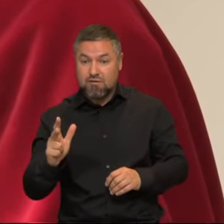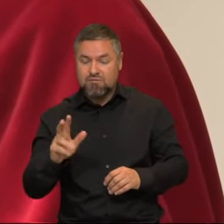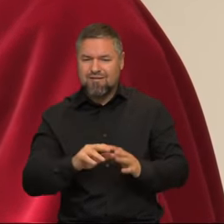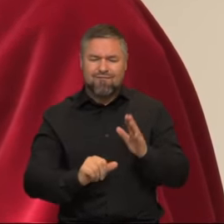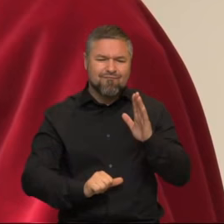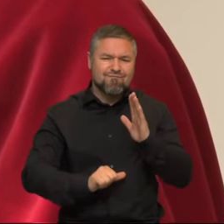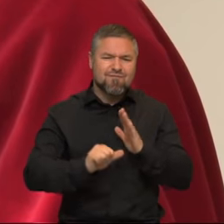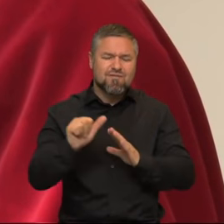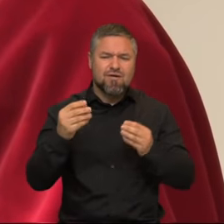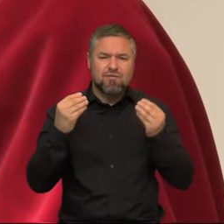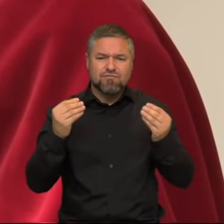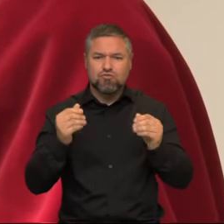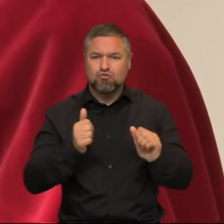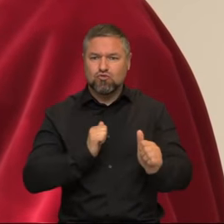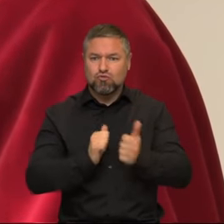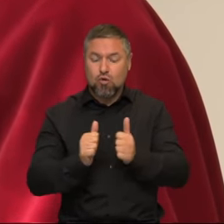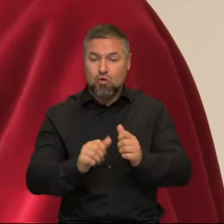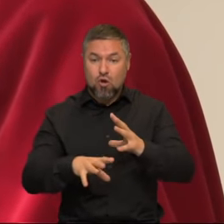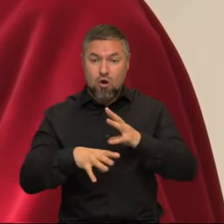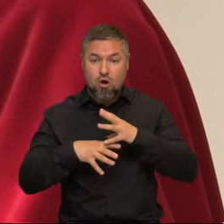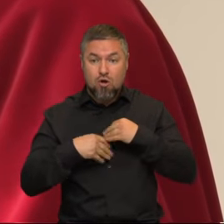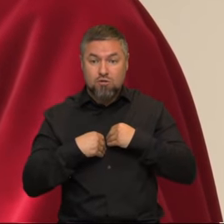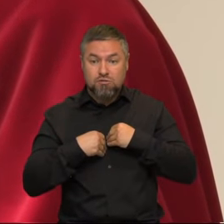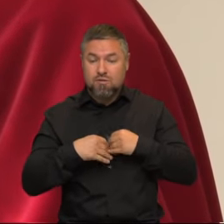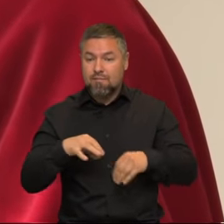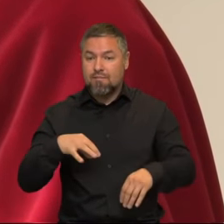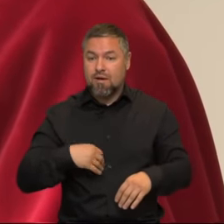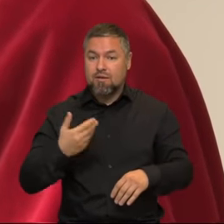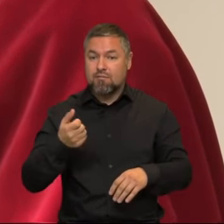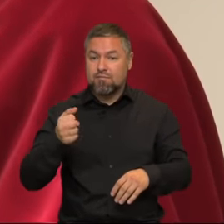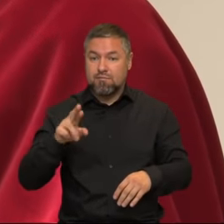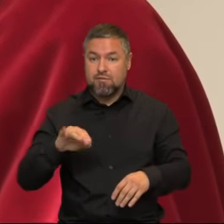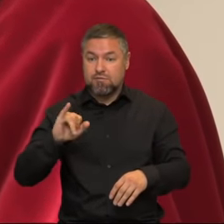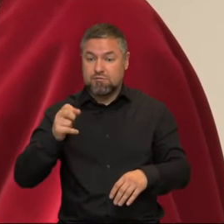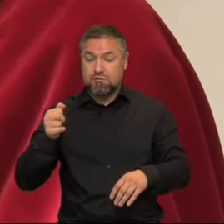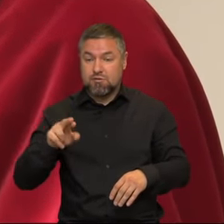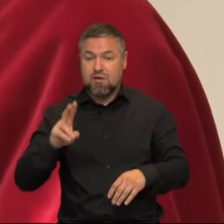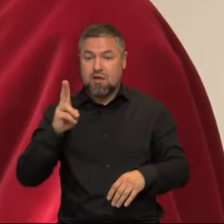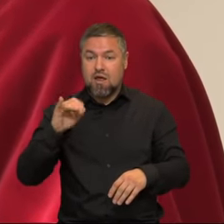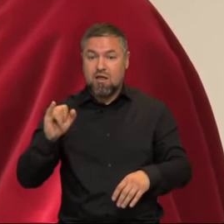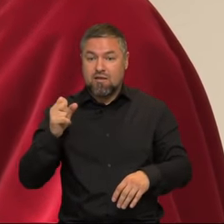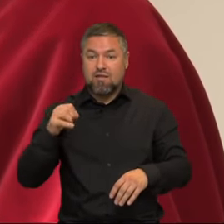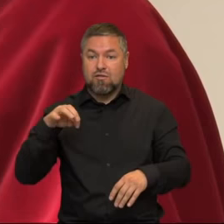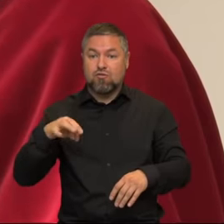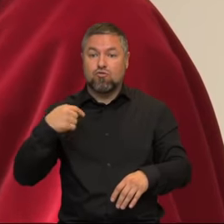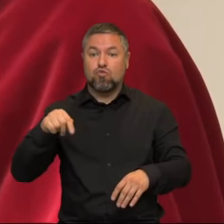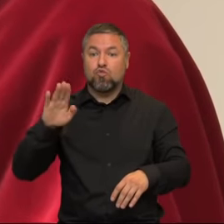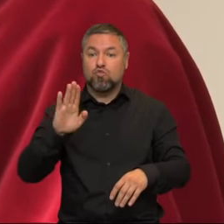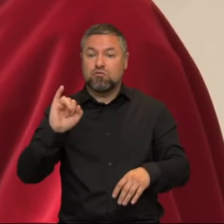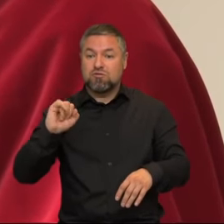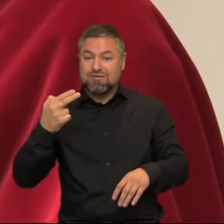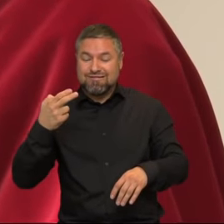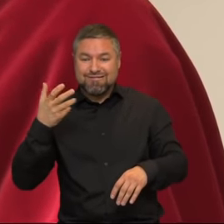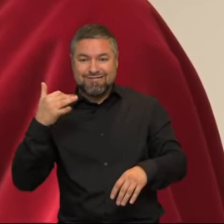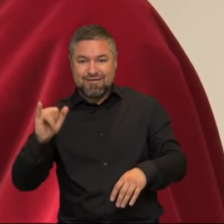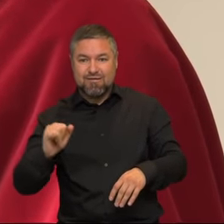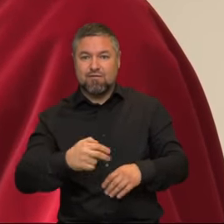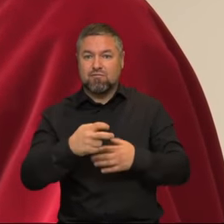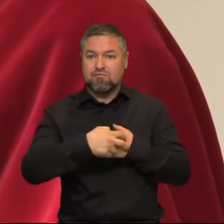za wybitne osiągnięcia sportowe otrzymują pan magister inżynier Kajetan Duszyński,